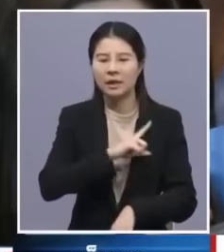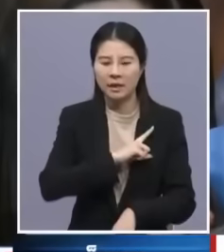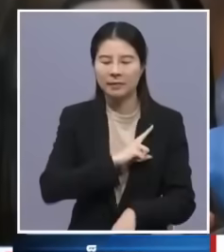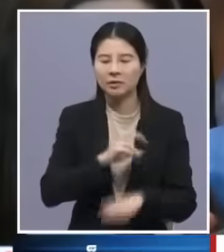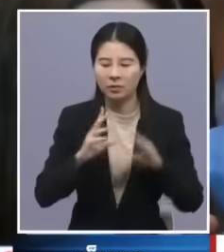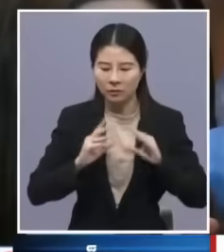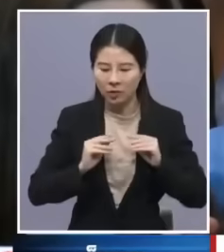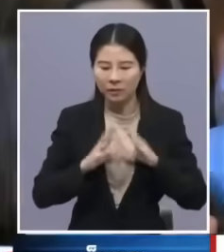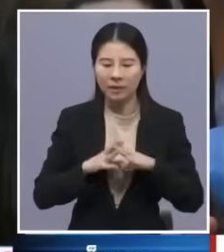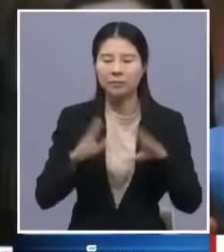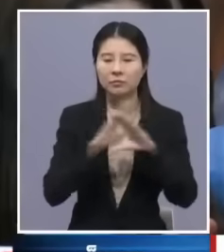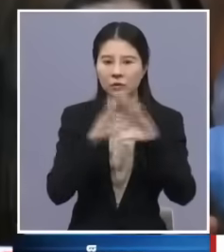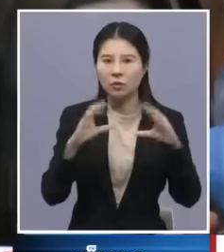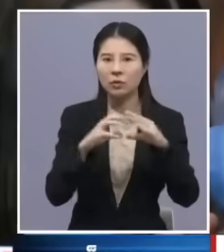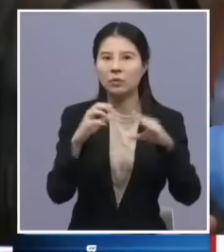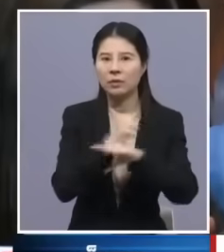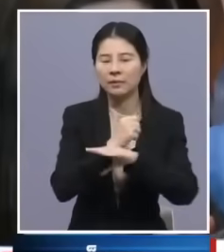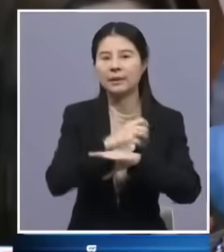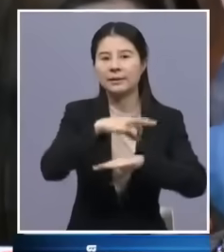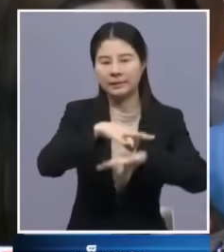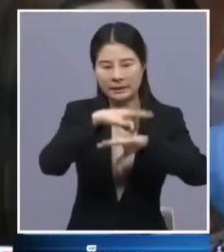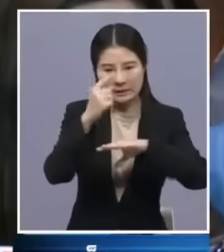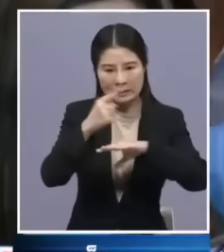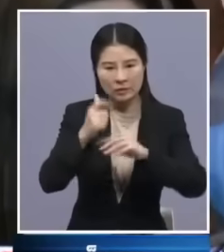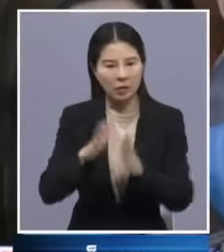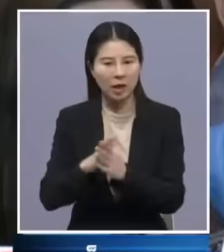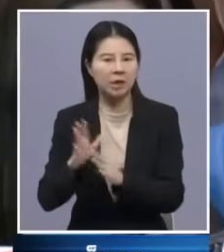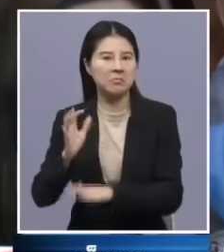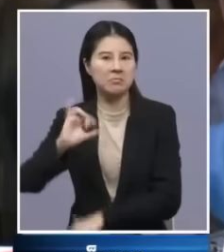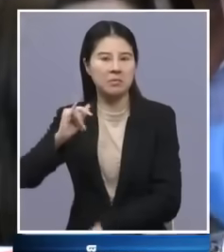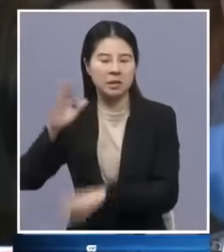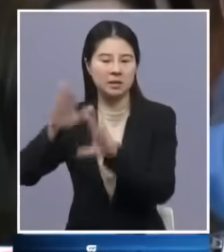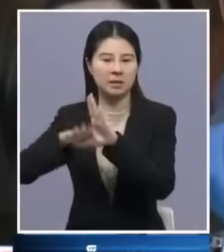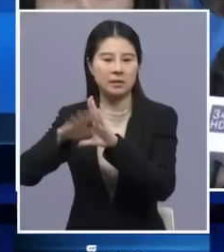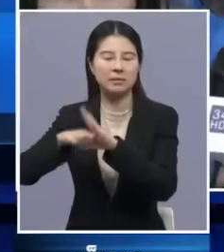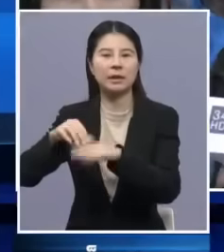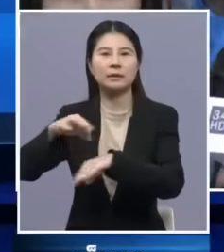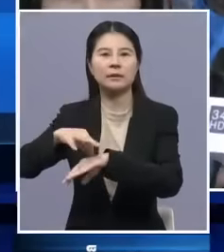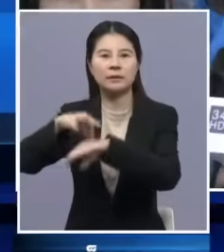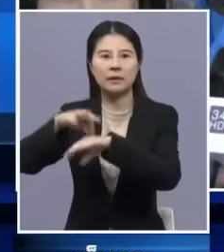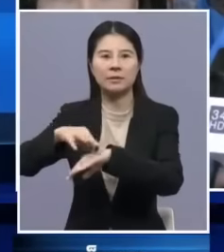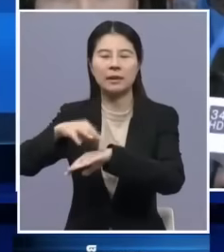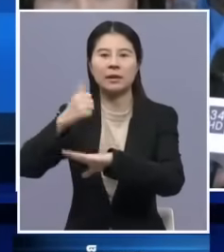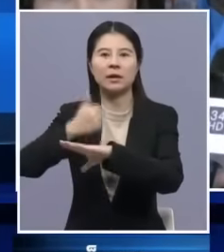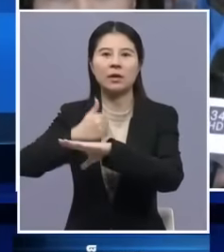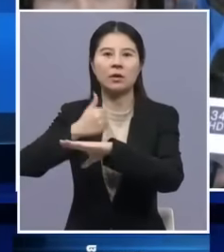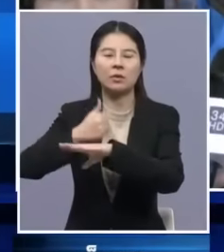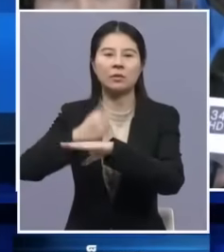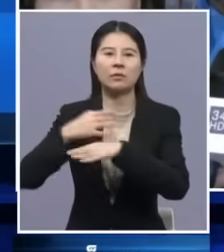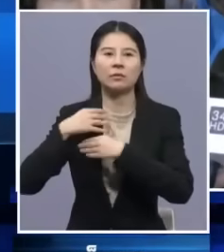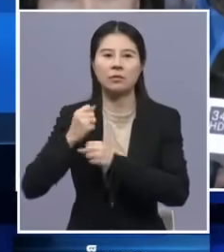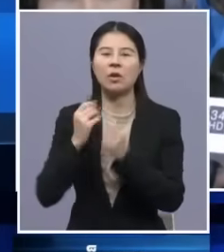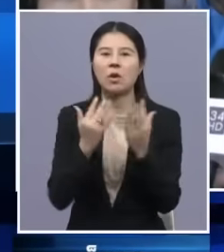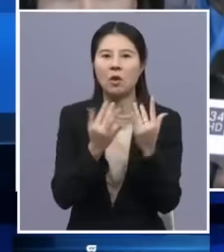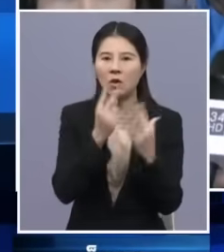าเป็นแบบนั้นจริงๆนี่ก็หลายคนก็มองอนาคตกันไม่ออกนะฮะว่าจะเป็นยังไงกันบ้างนะครับทั้งนี้ที่สำคัญก็คือเรารอ